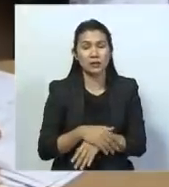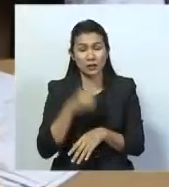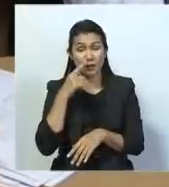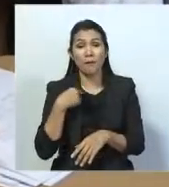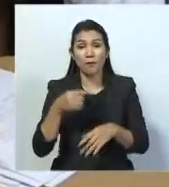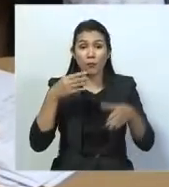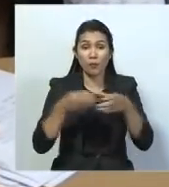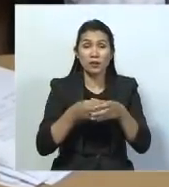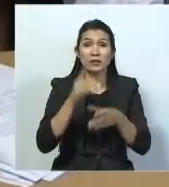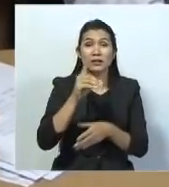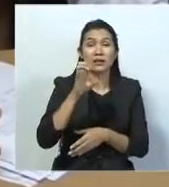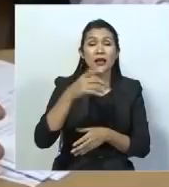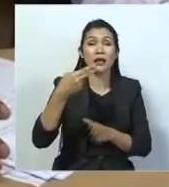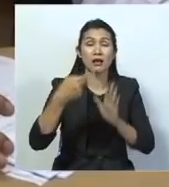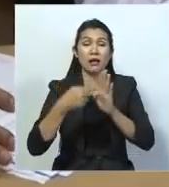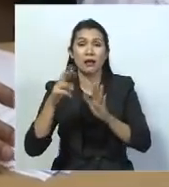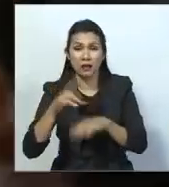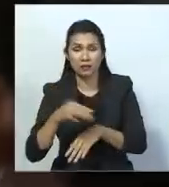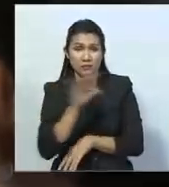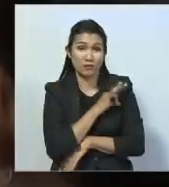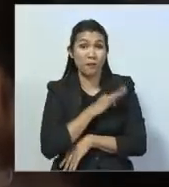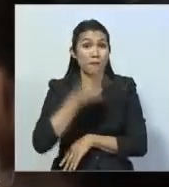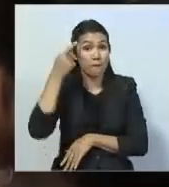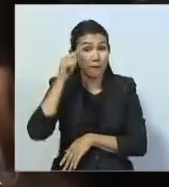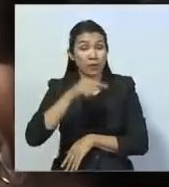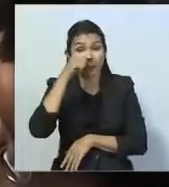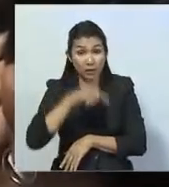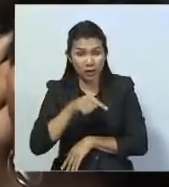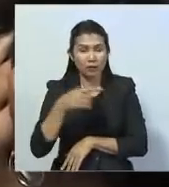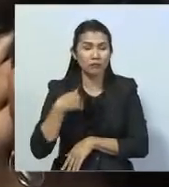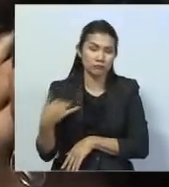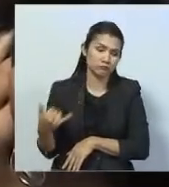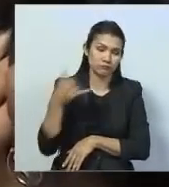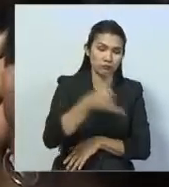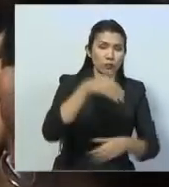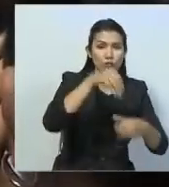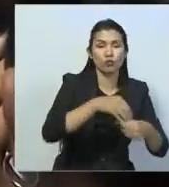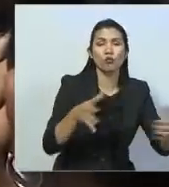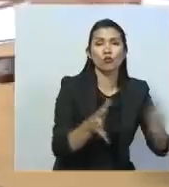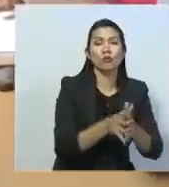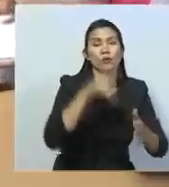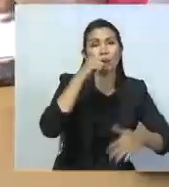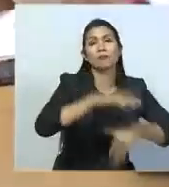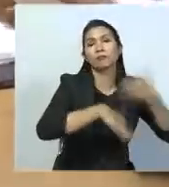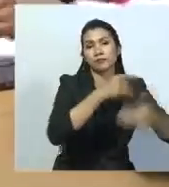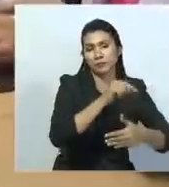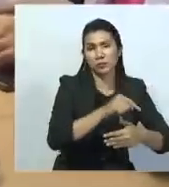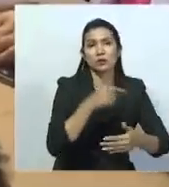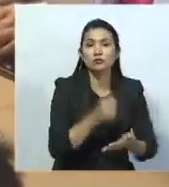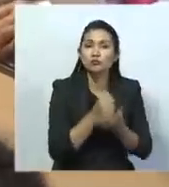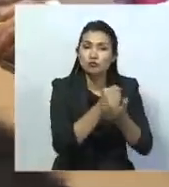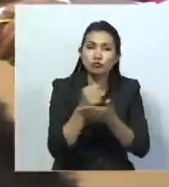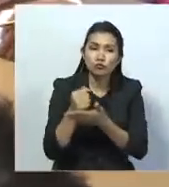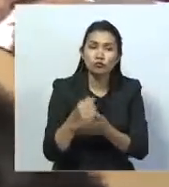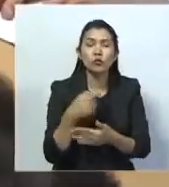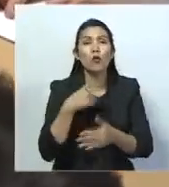านหิมะทองคำอดีตสมาชิกพรรคเพื่อไทยค่ะที่เข้ามาร่วมงานการเมืองกับพรรคชาติไทยพัฒนาเพื่อที่จะช่วยทำง